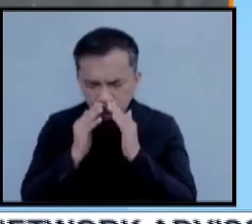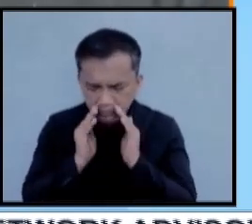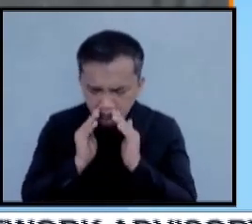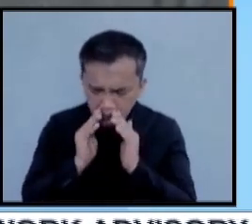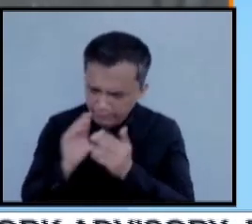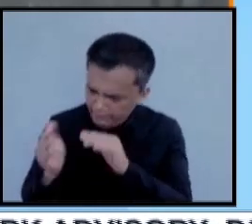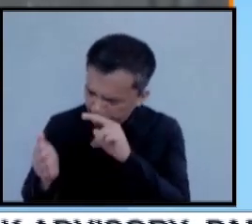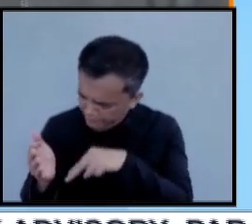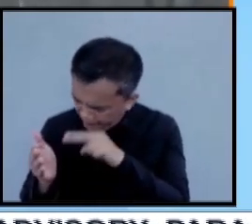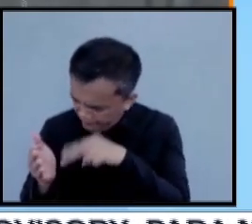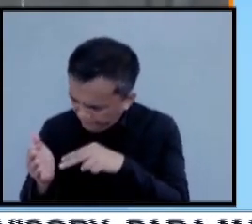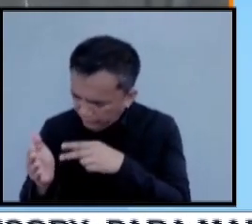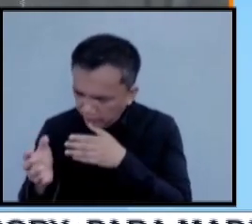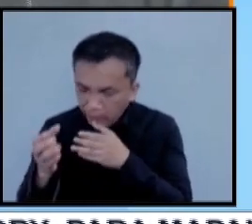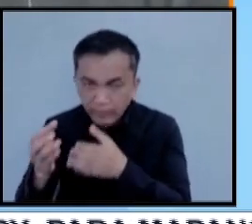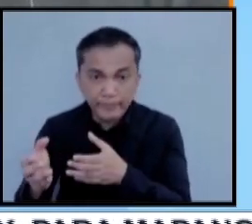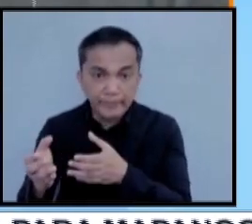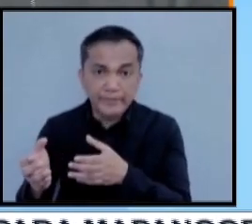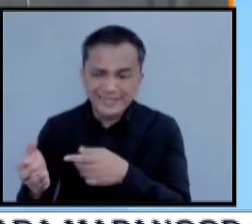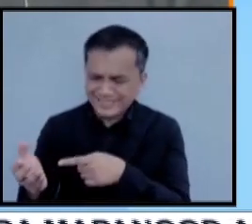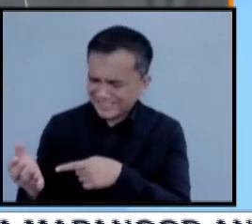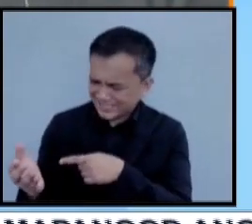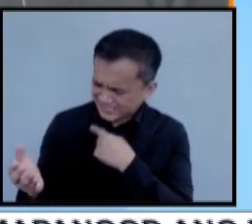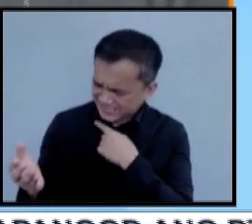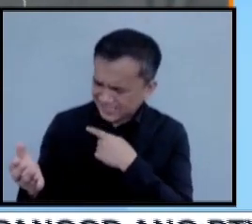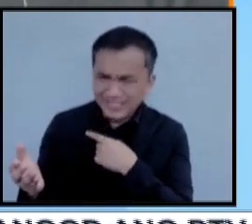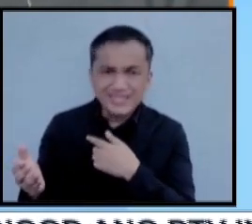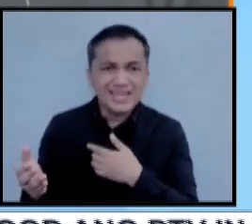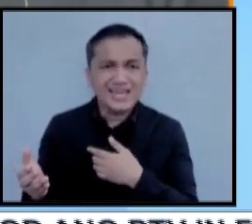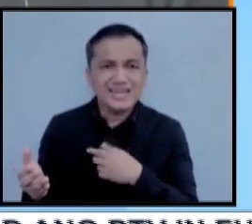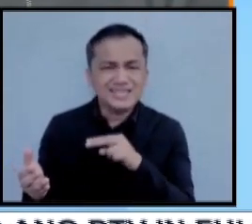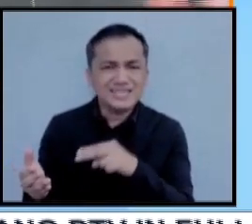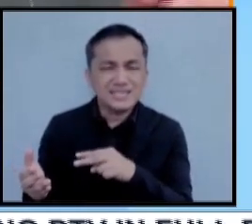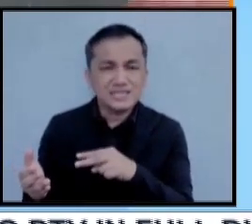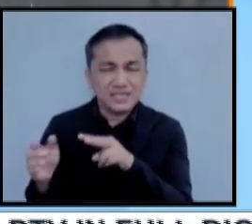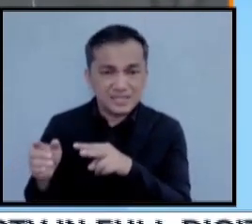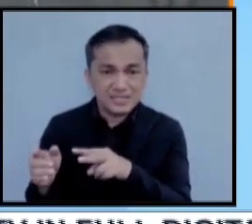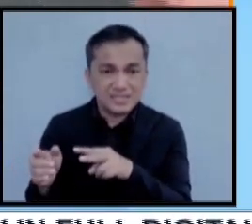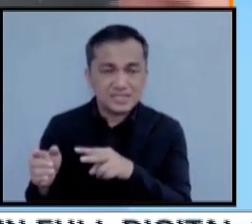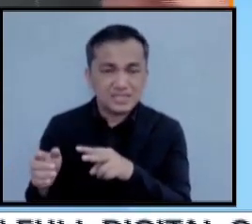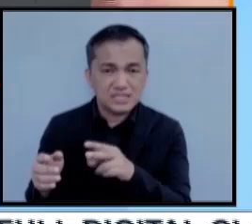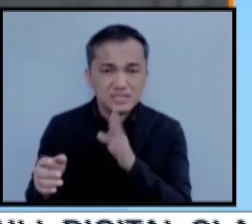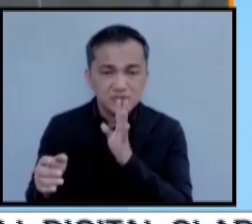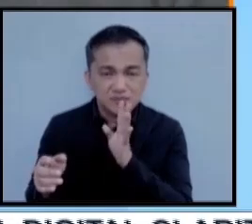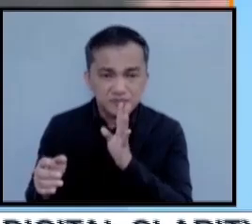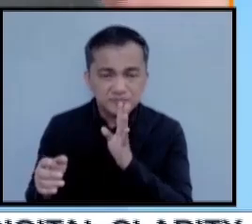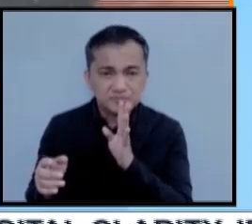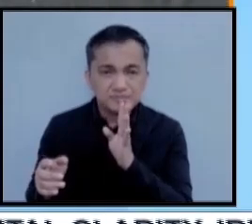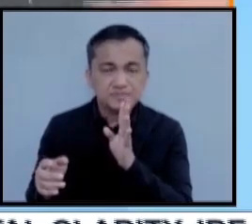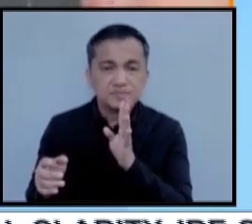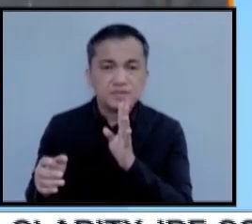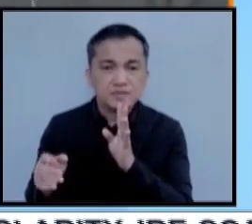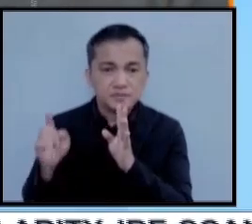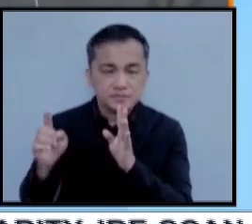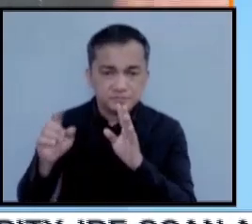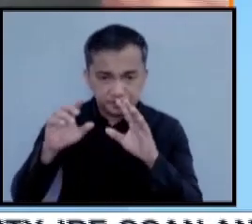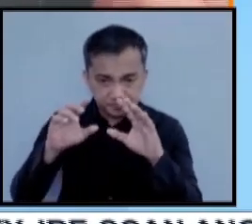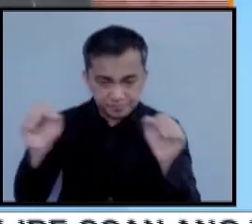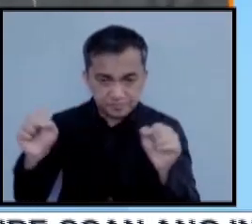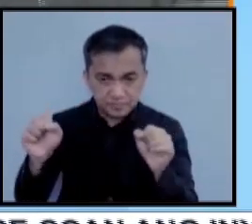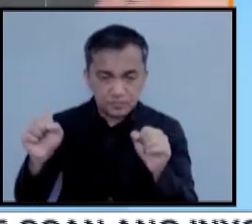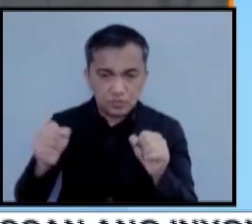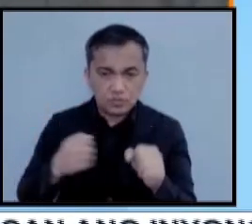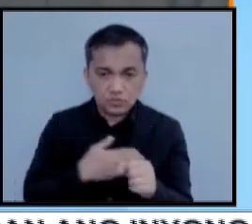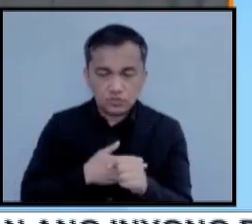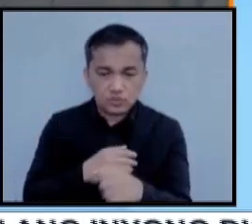nakakabasa ako ng mga komentaryo nasip na makita nilang ito ay pagsasalita o pananalita ng isang Pangulo